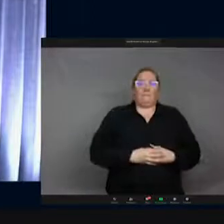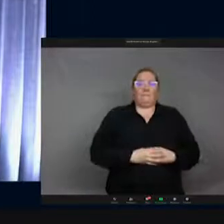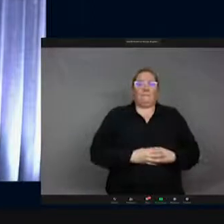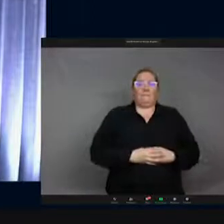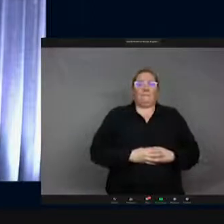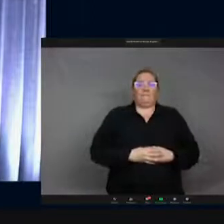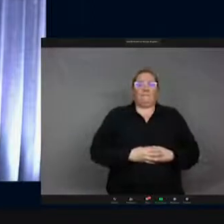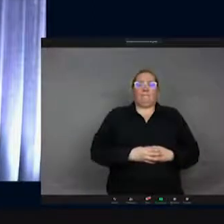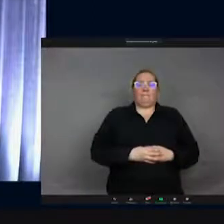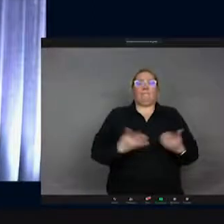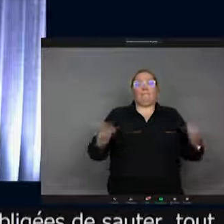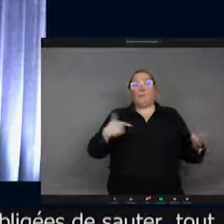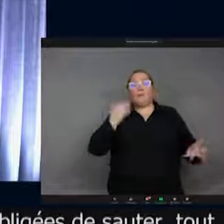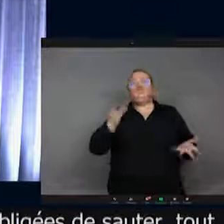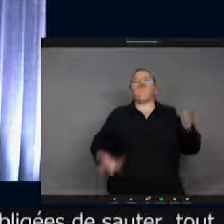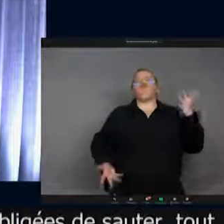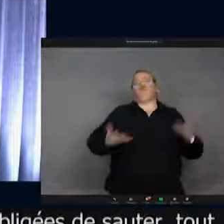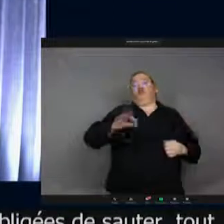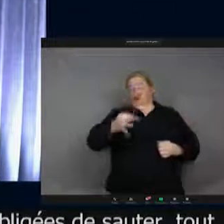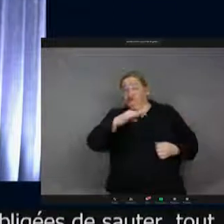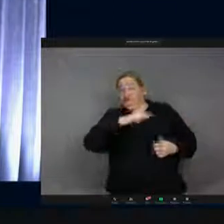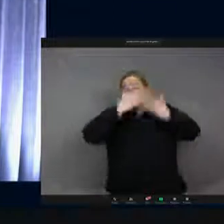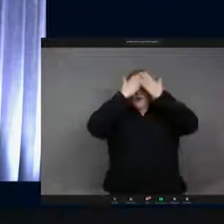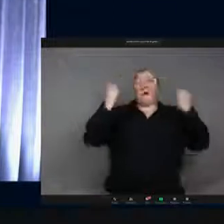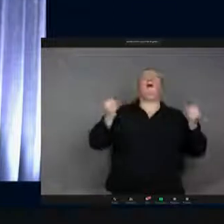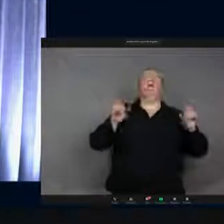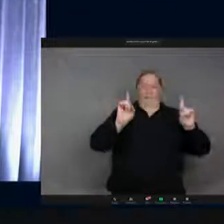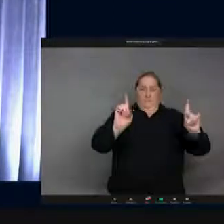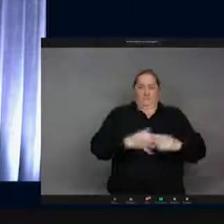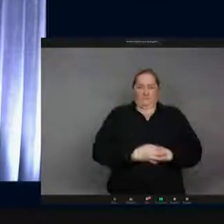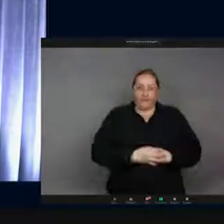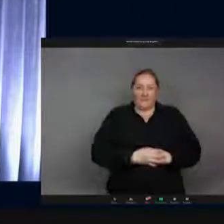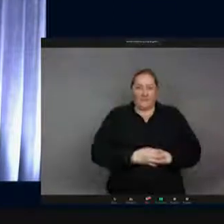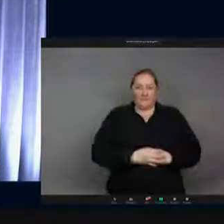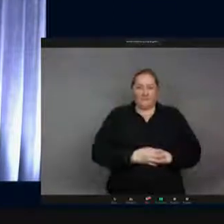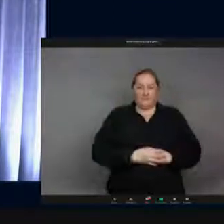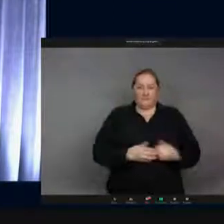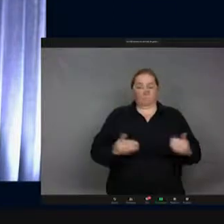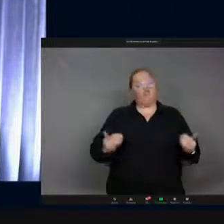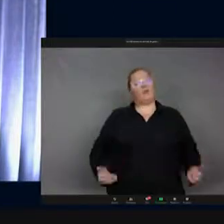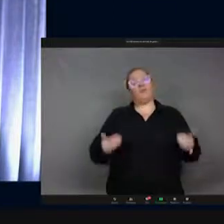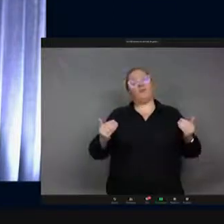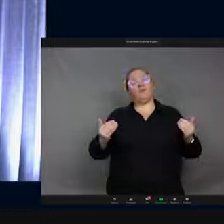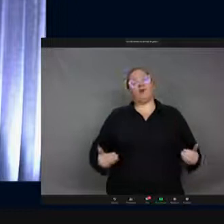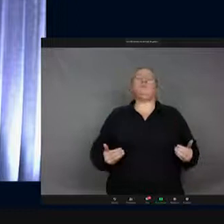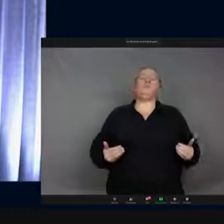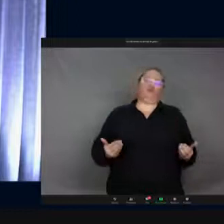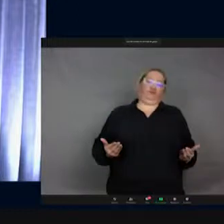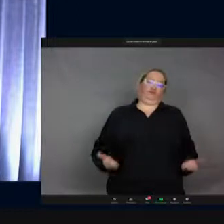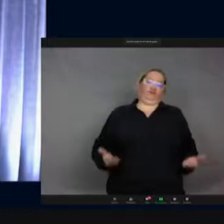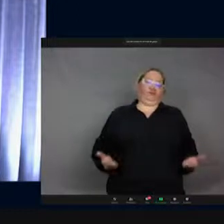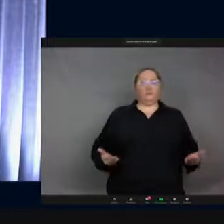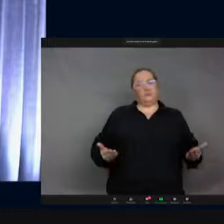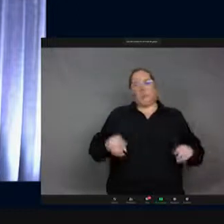je mets une réserve. En revanche, avec la quantité incroyable de réseaux sociaux, non, mais tous les éleveurs